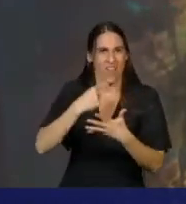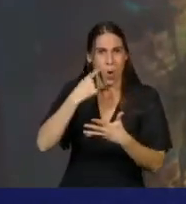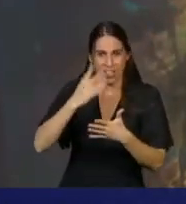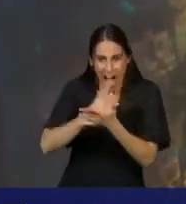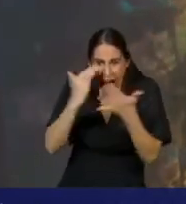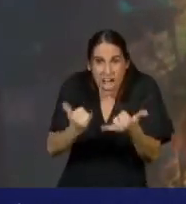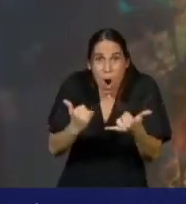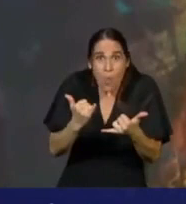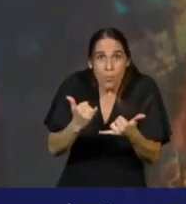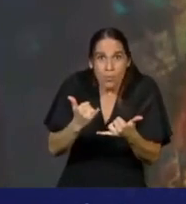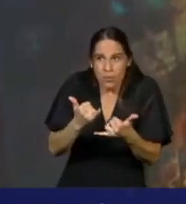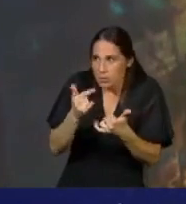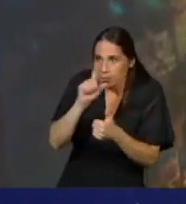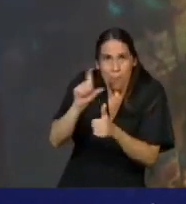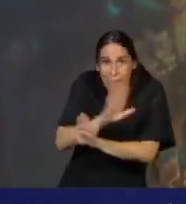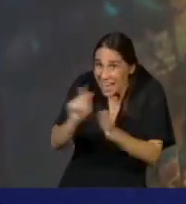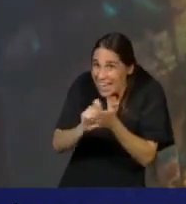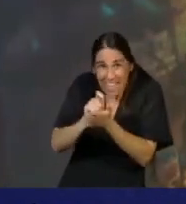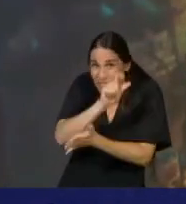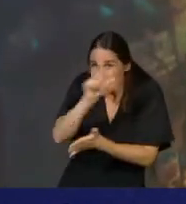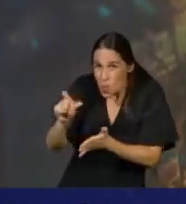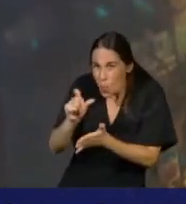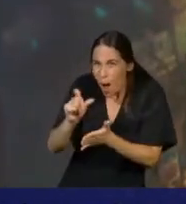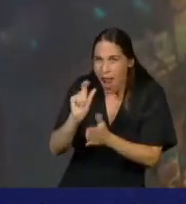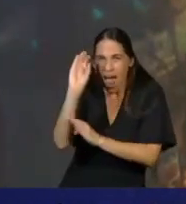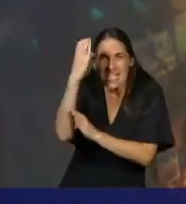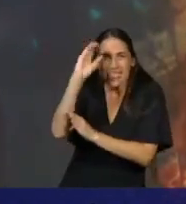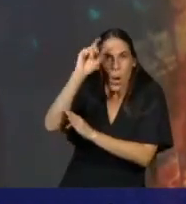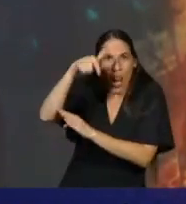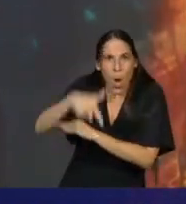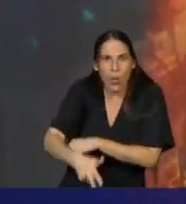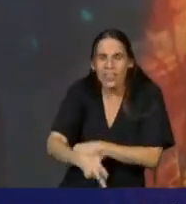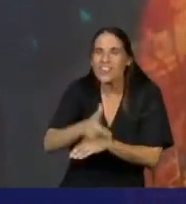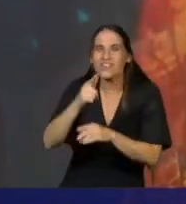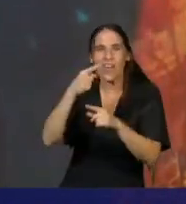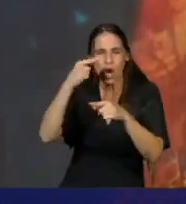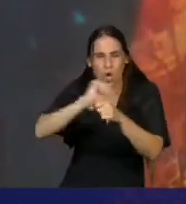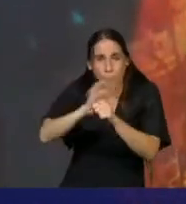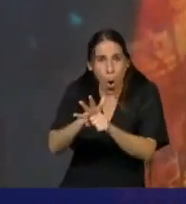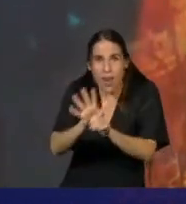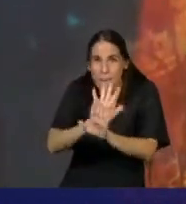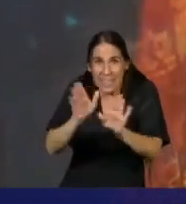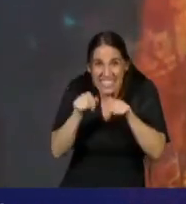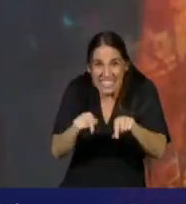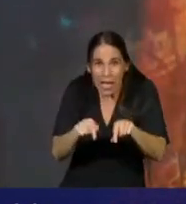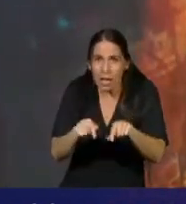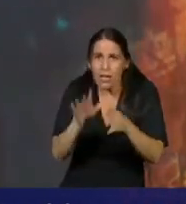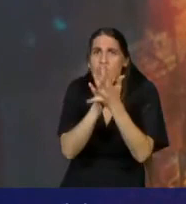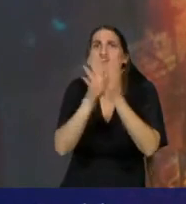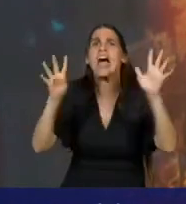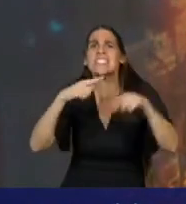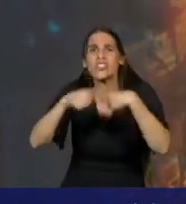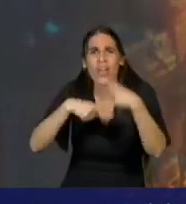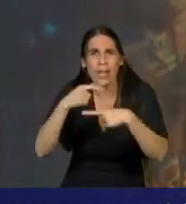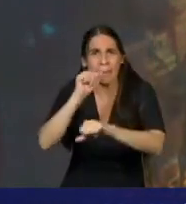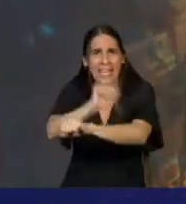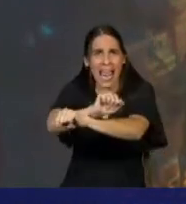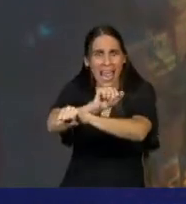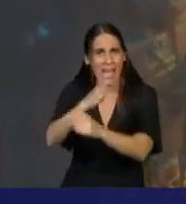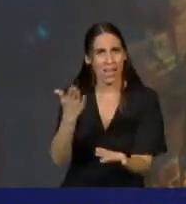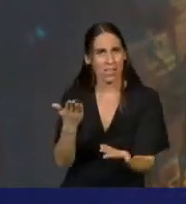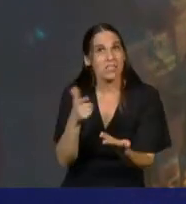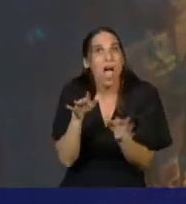היום, היום, בלי כתב אישום על פרשת הצוללות, ובלי כתב אישום על מחדל הקורונה, עומד על 19 שנים. וזאת רק התחלת